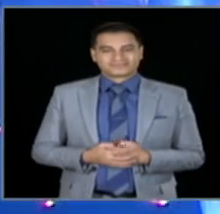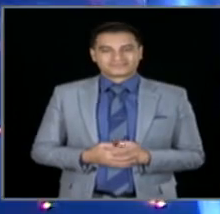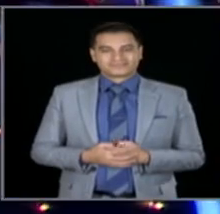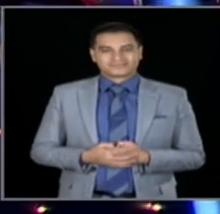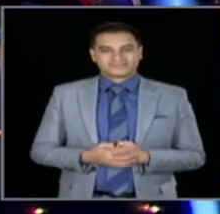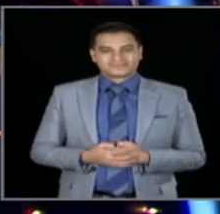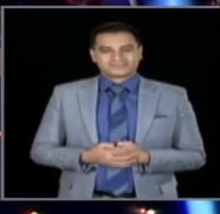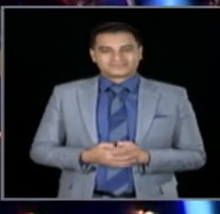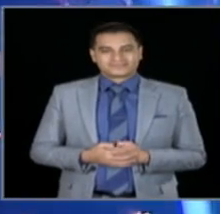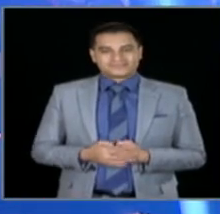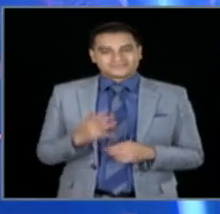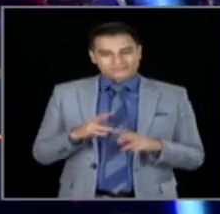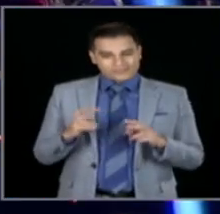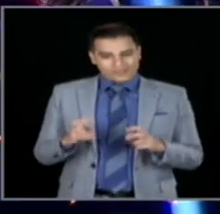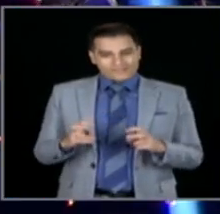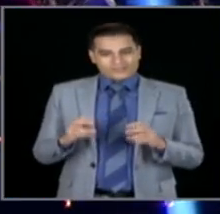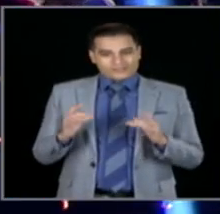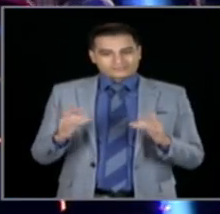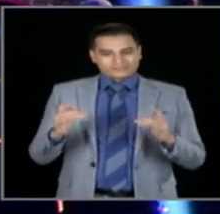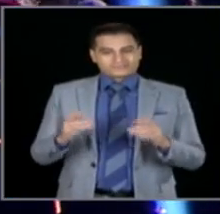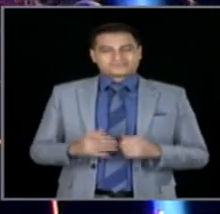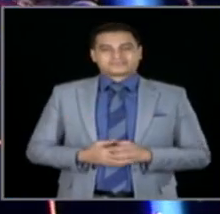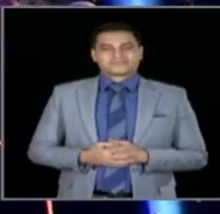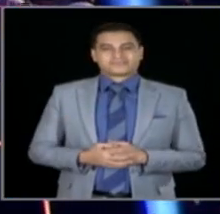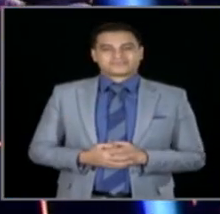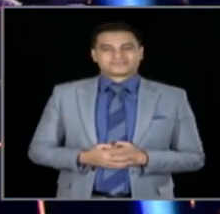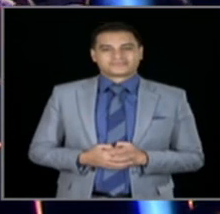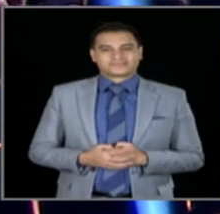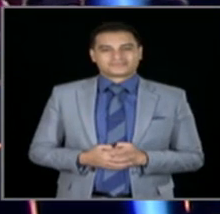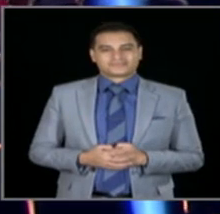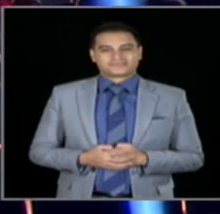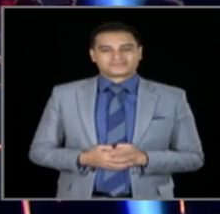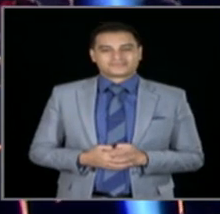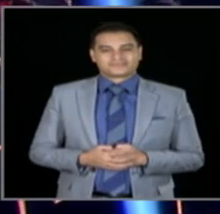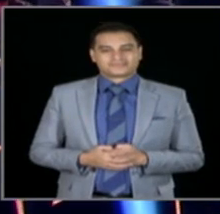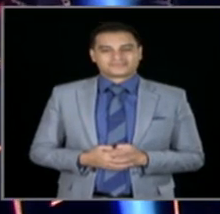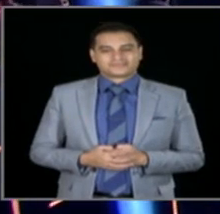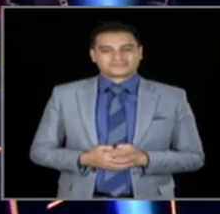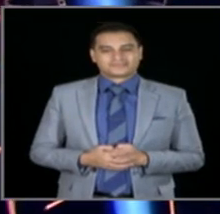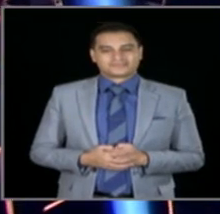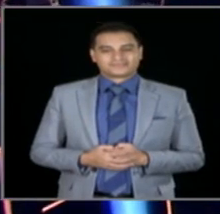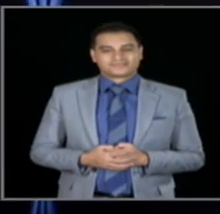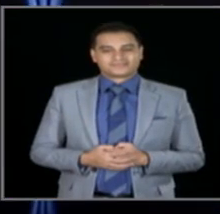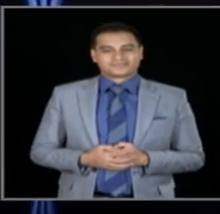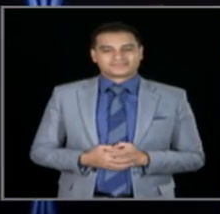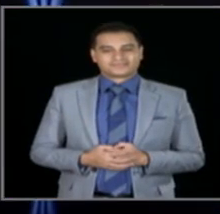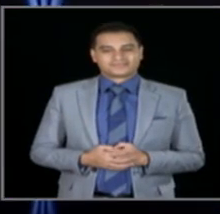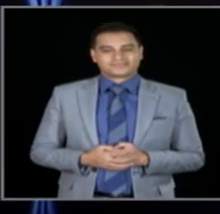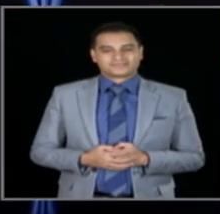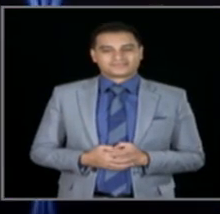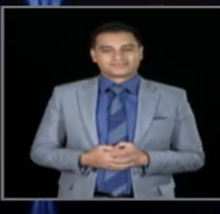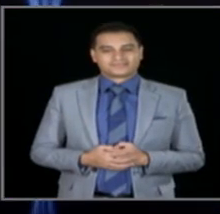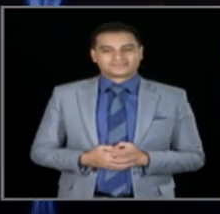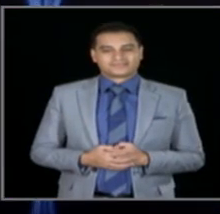عندنا السبت السبت ايوه وبعد كده هنطلع على مهلك ايوه استب